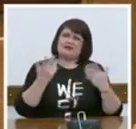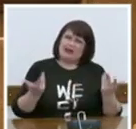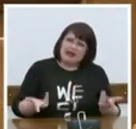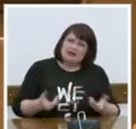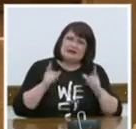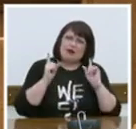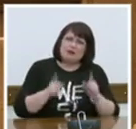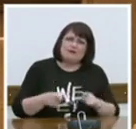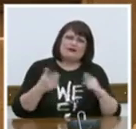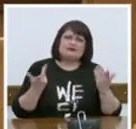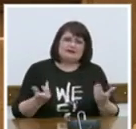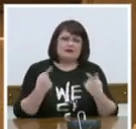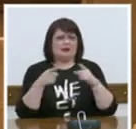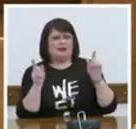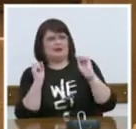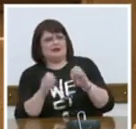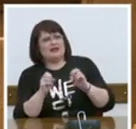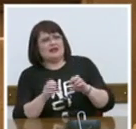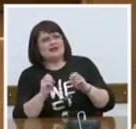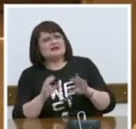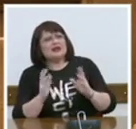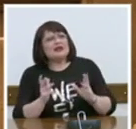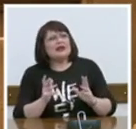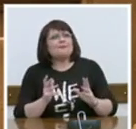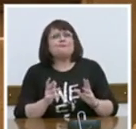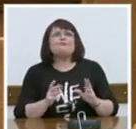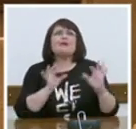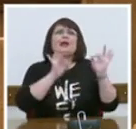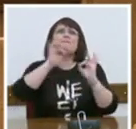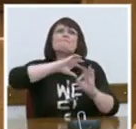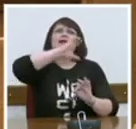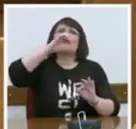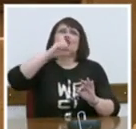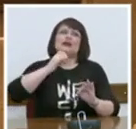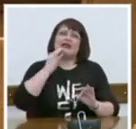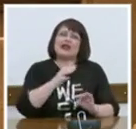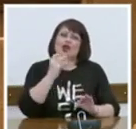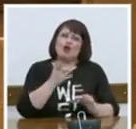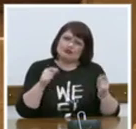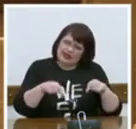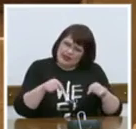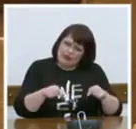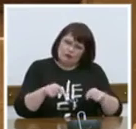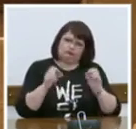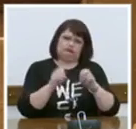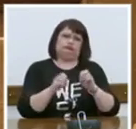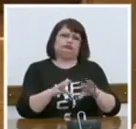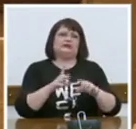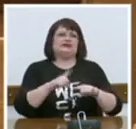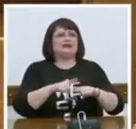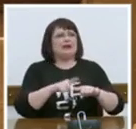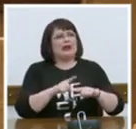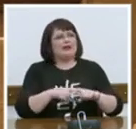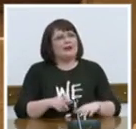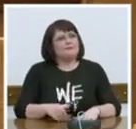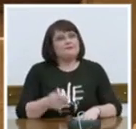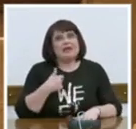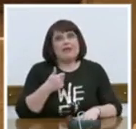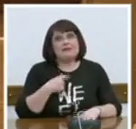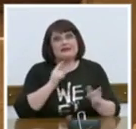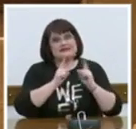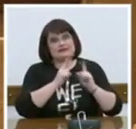τη διδασκαλία της λεγόμενης μακεδονικής γλώσσας στην Ελλάδα. Για την νίκη, η συμφωνία αυτή πρέπει